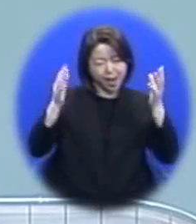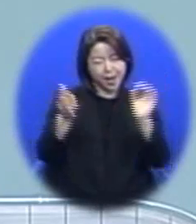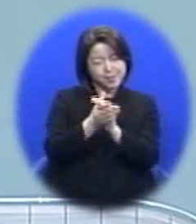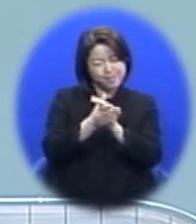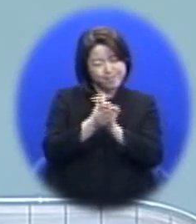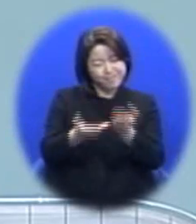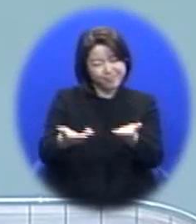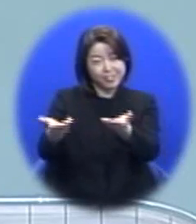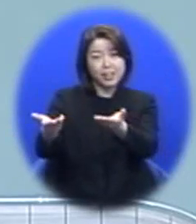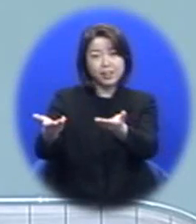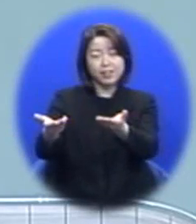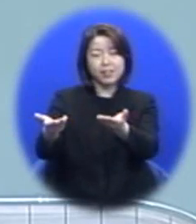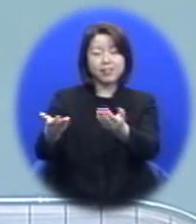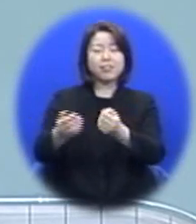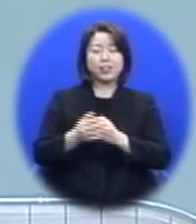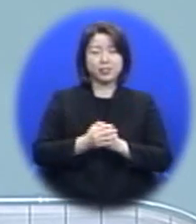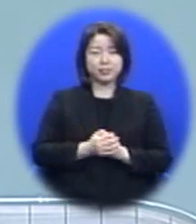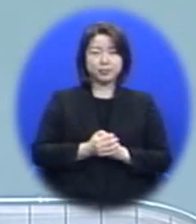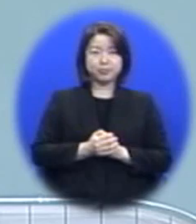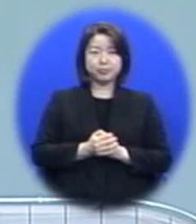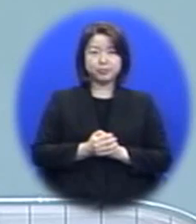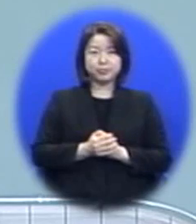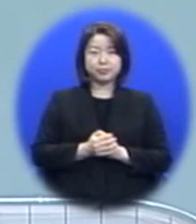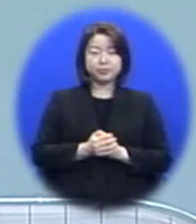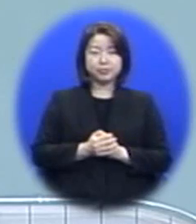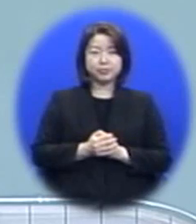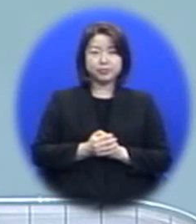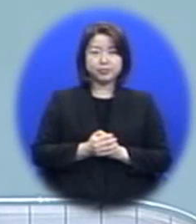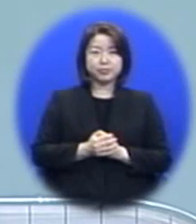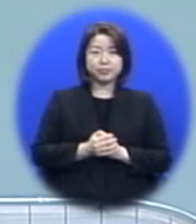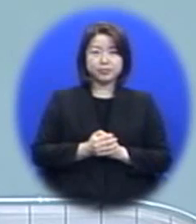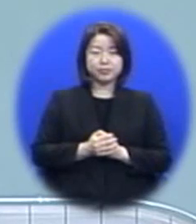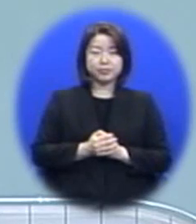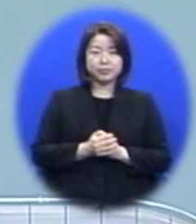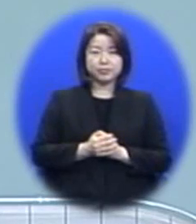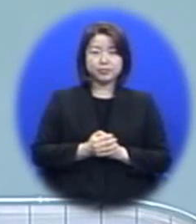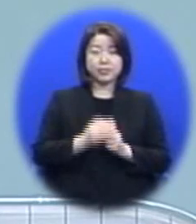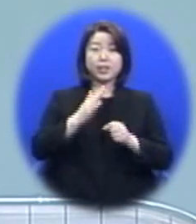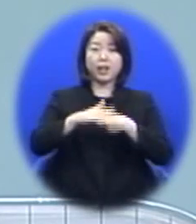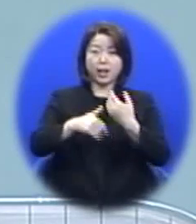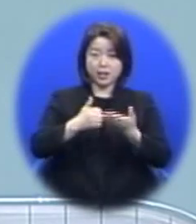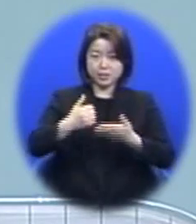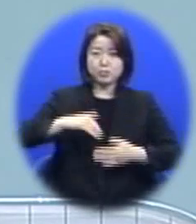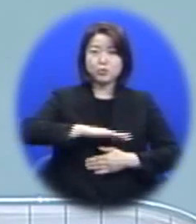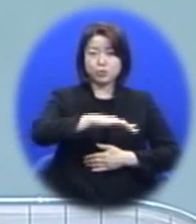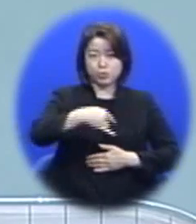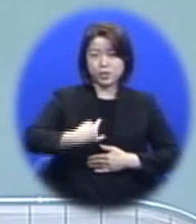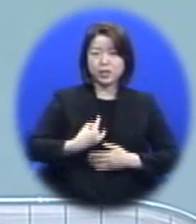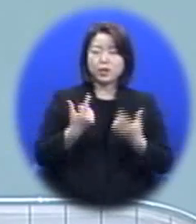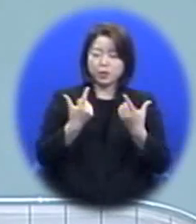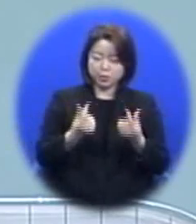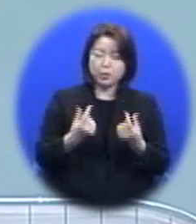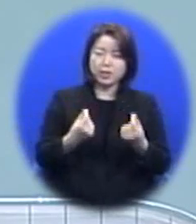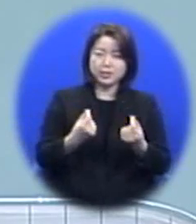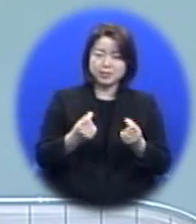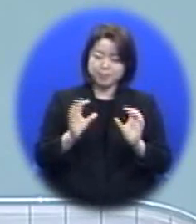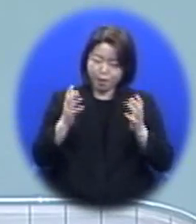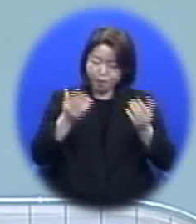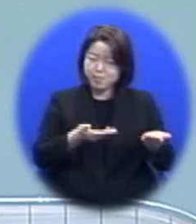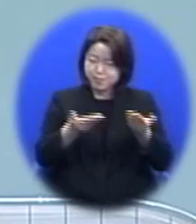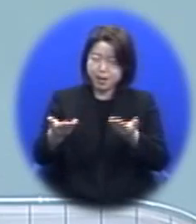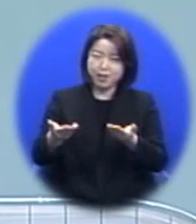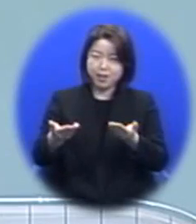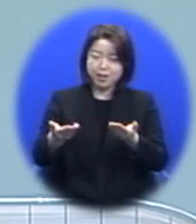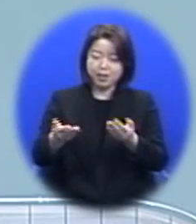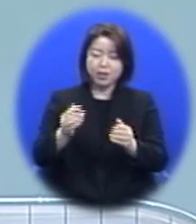지르고 박수를 치고 해주네요. 하나님은 우리에게 그렇게 하세요. 여러분의 남편들에게 그렇게